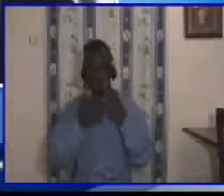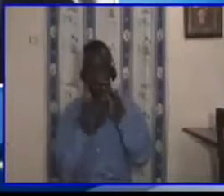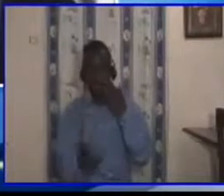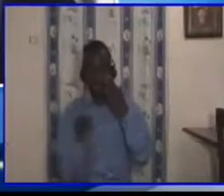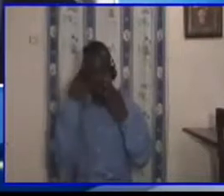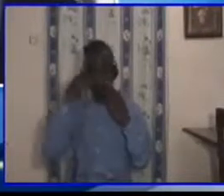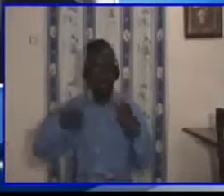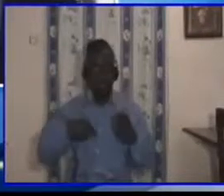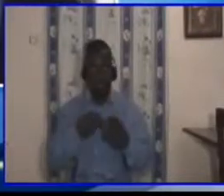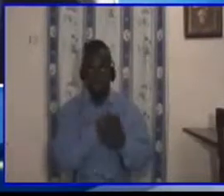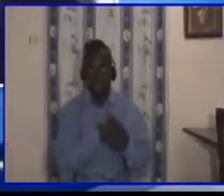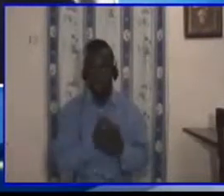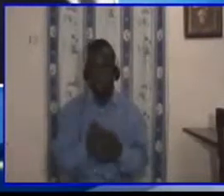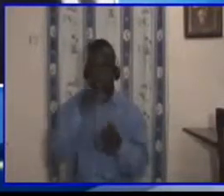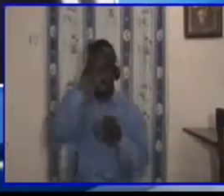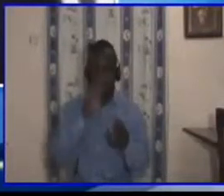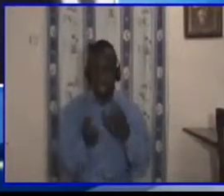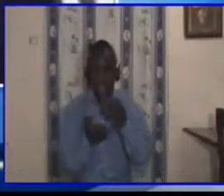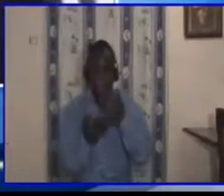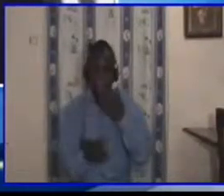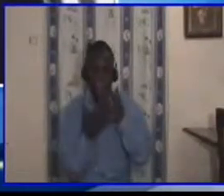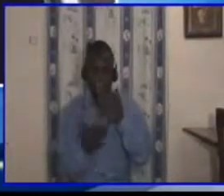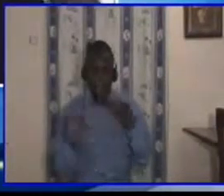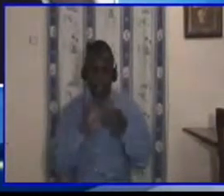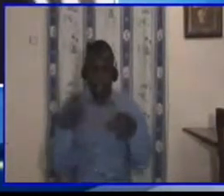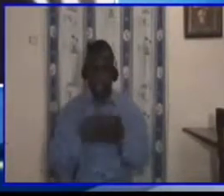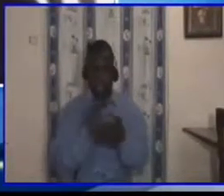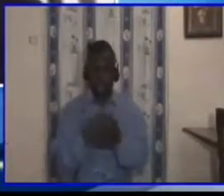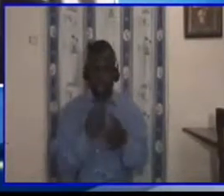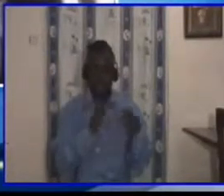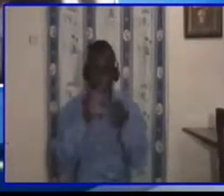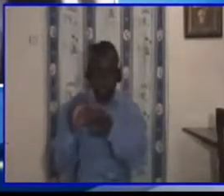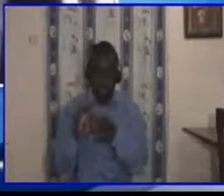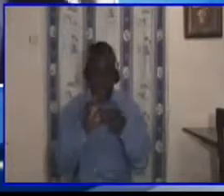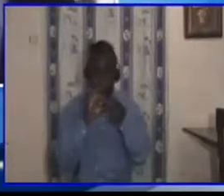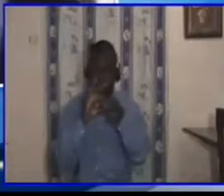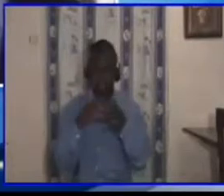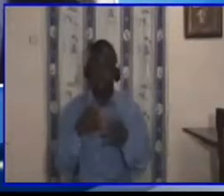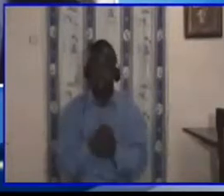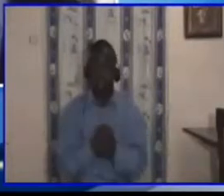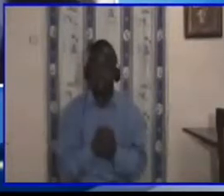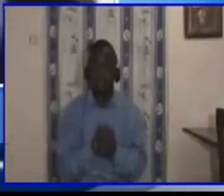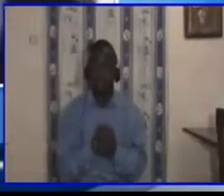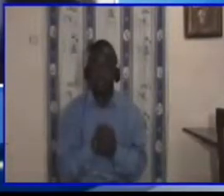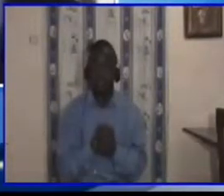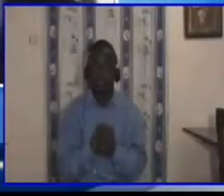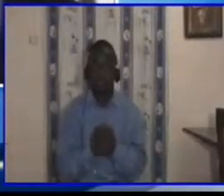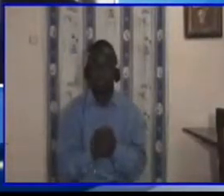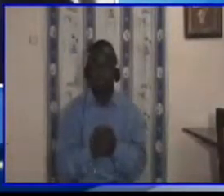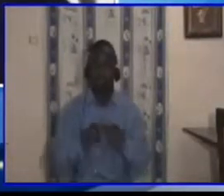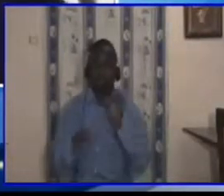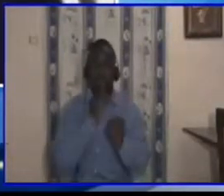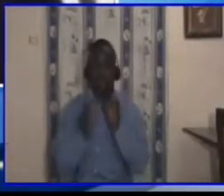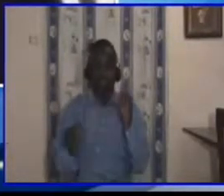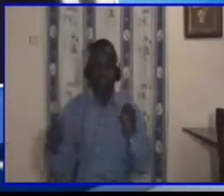perché il signore ha sparso e il suo sangue per noi il